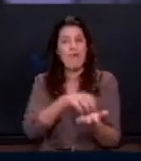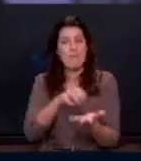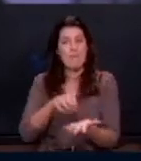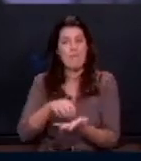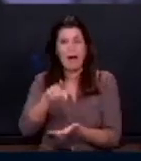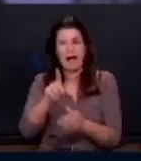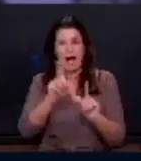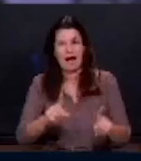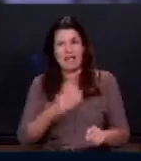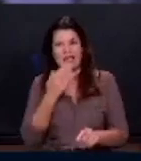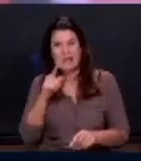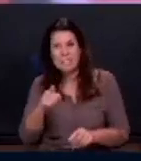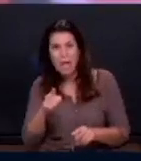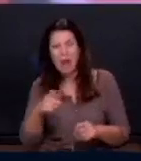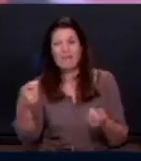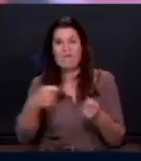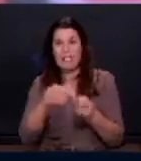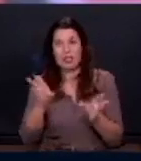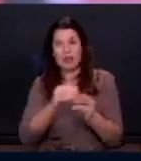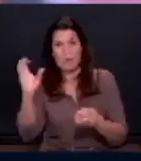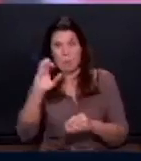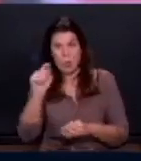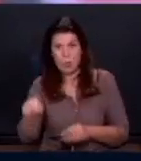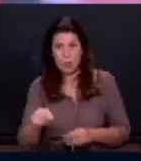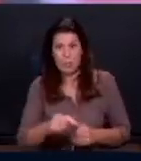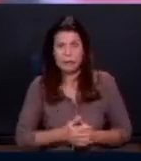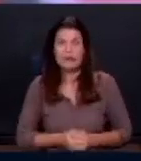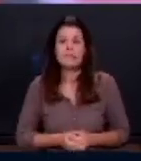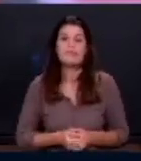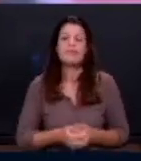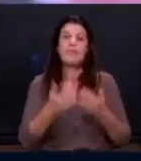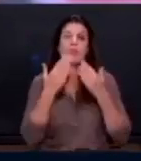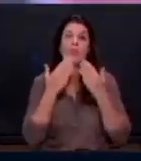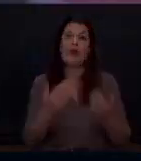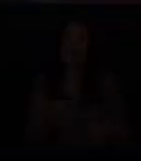כאן בישראל. במיוחד שההקשר הביטחוני כאן הוא ברור עם מאגרי הגז. תודה רבה לשניכם. תודה. סיפור הזה.